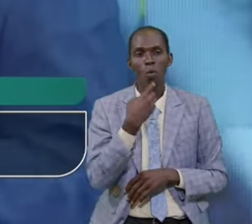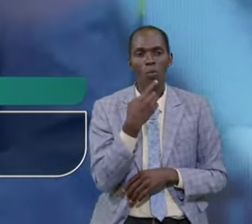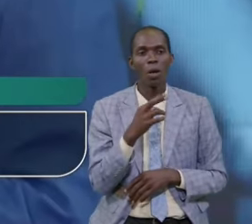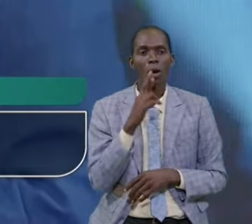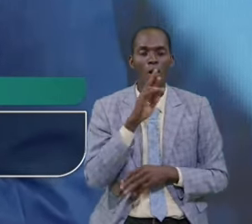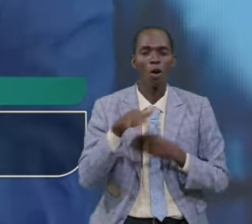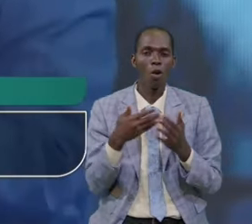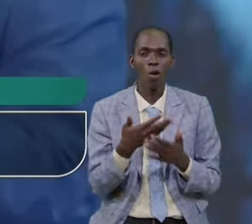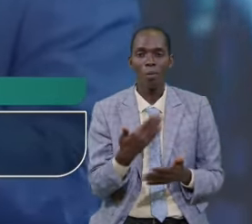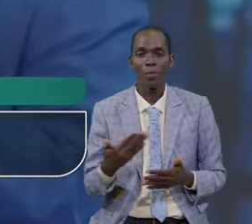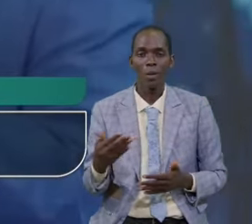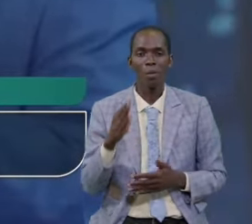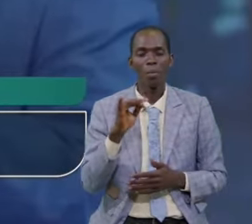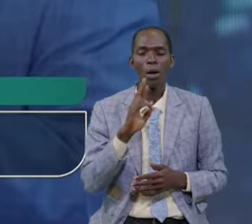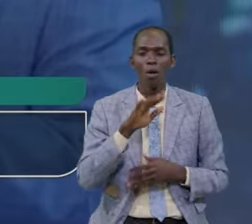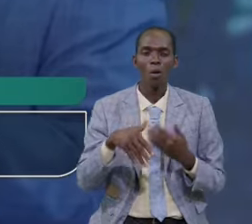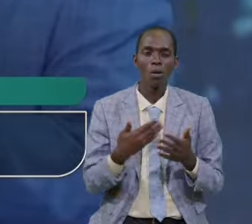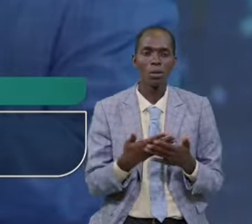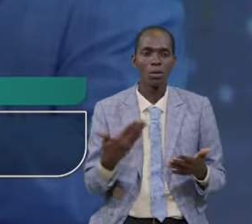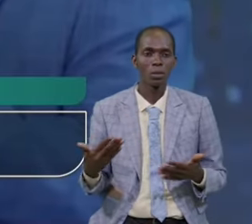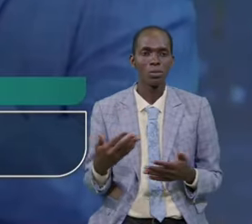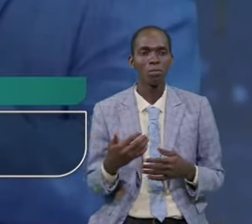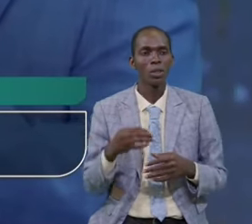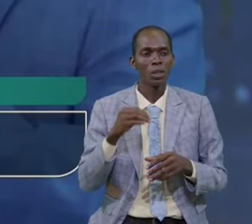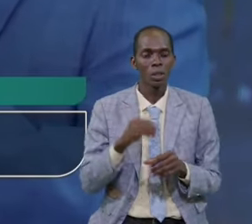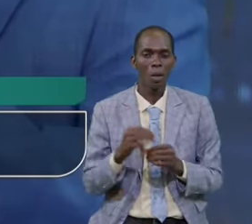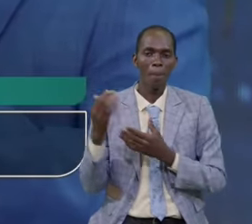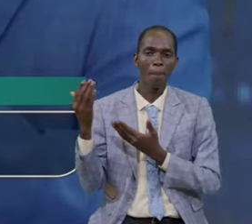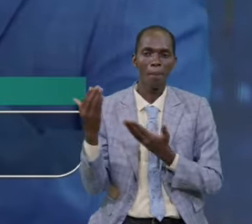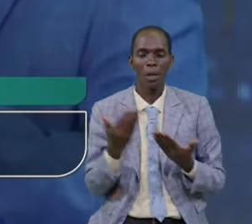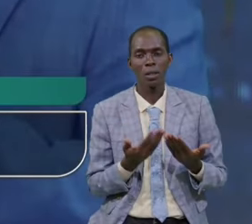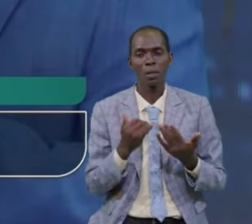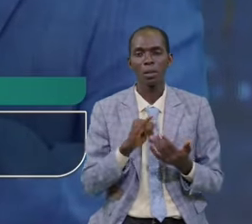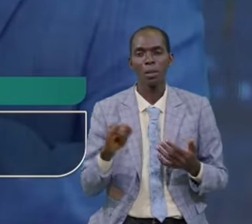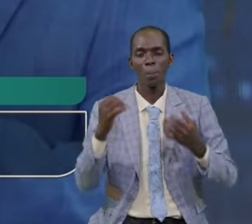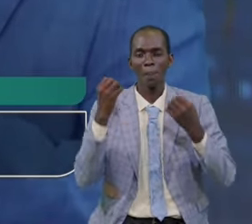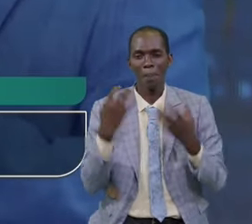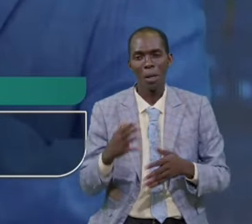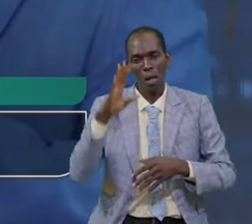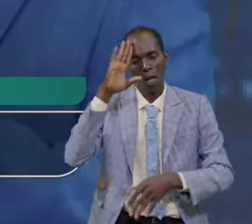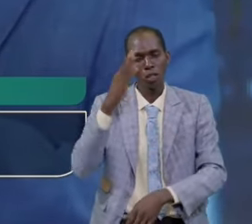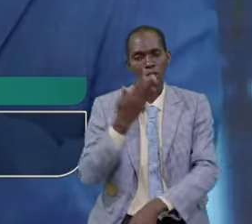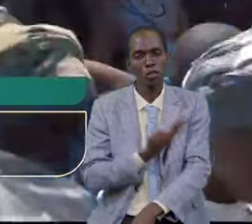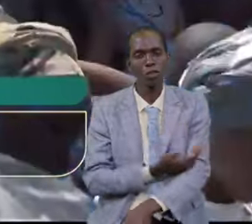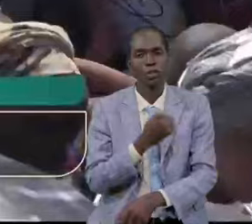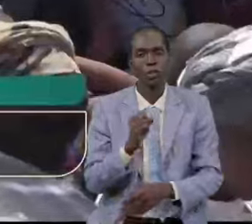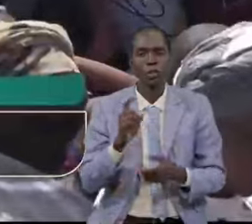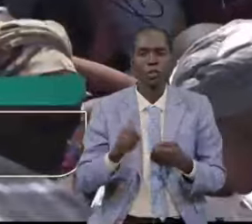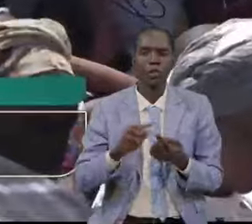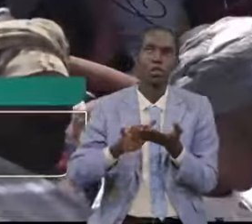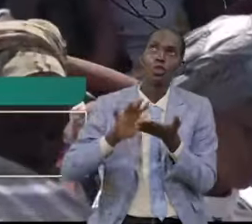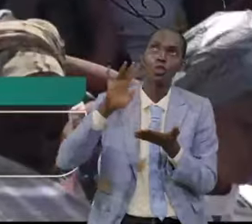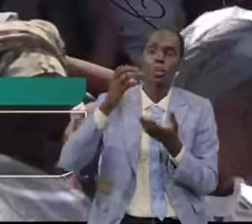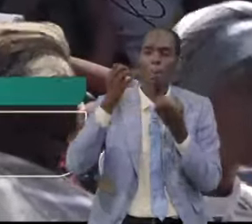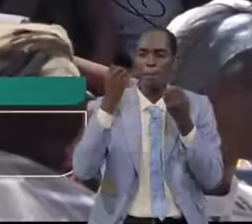sont toutes choses. Et pour qui sont toutes choses. Voulant conduire plusieurs fils à la gloire. Voulant